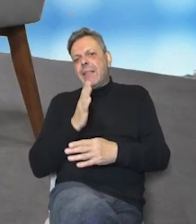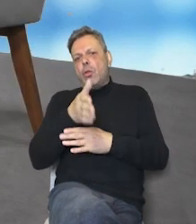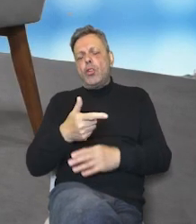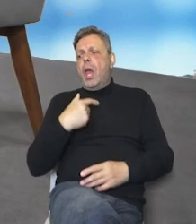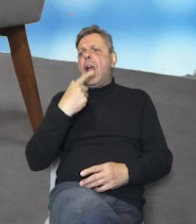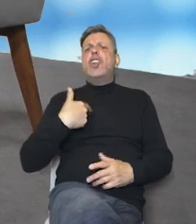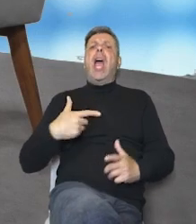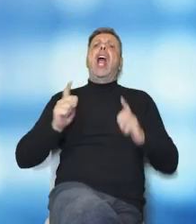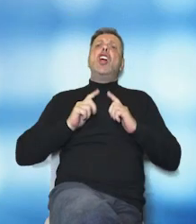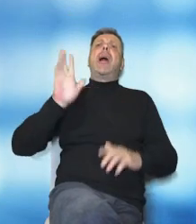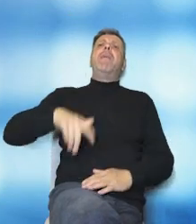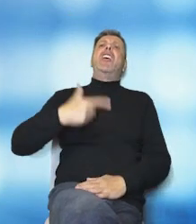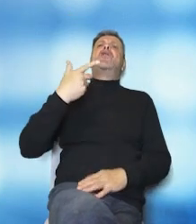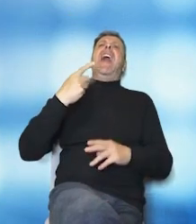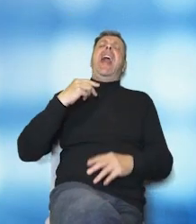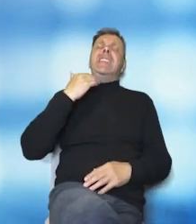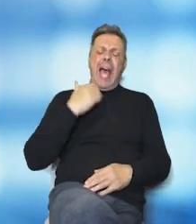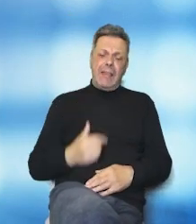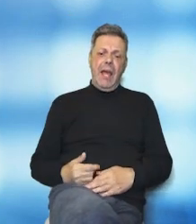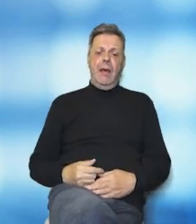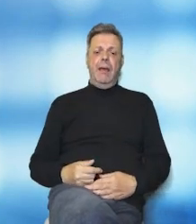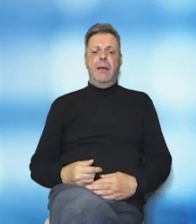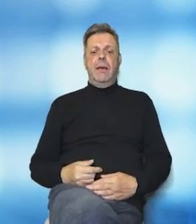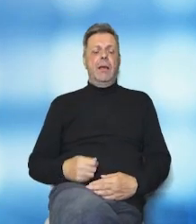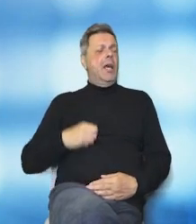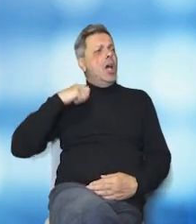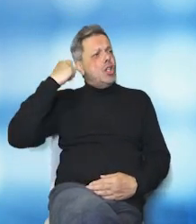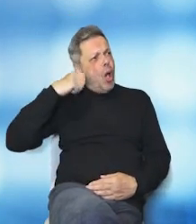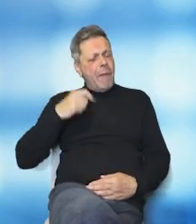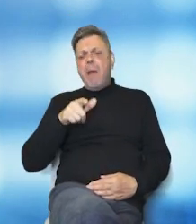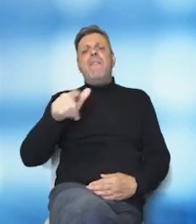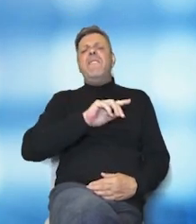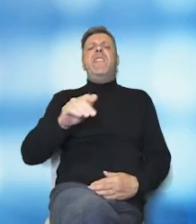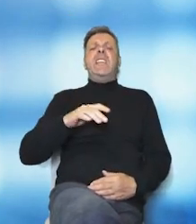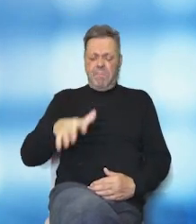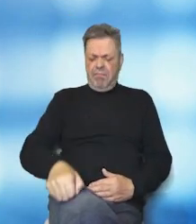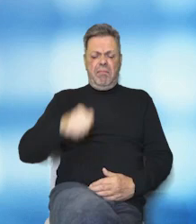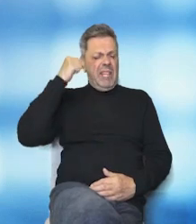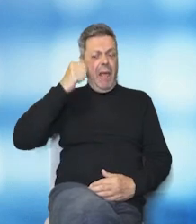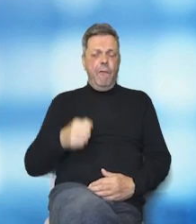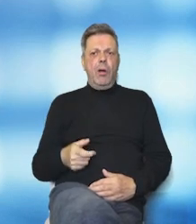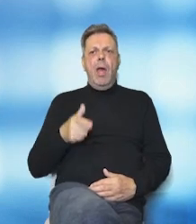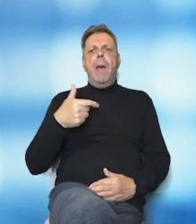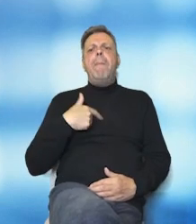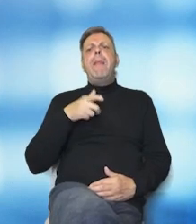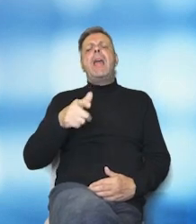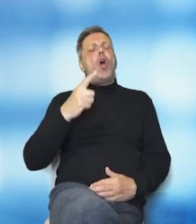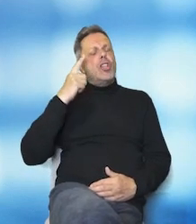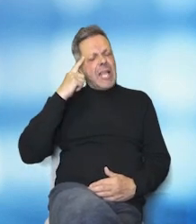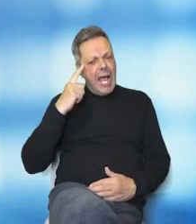čekam već 2 sata ili zovem vas 100 puta, vi se ne javljate, meni je to zapravo jedan